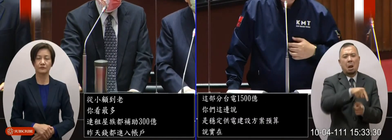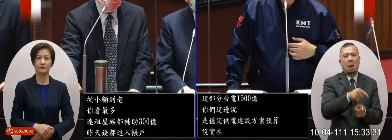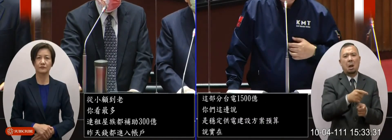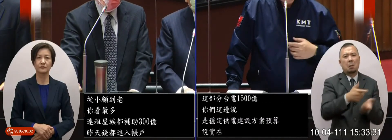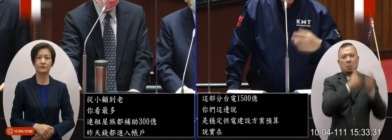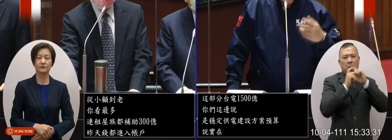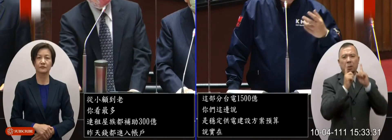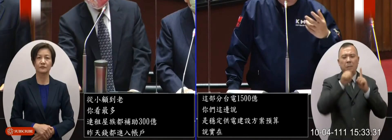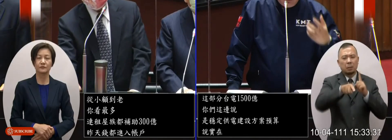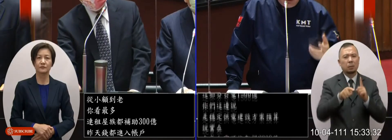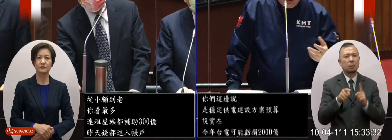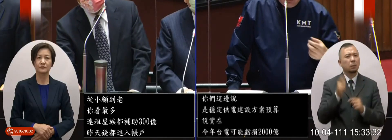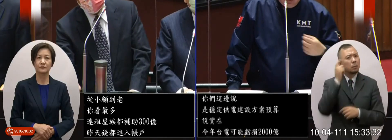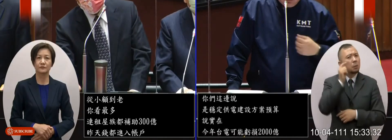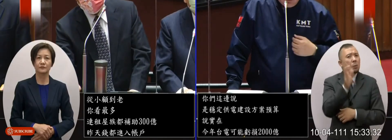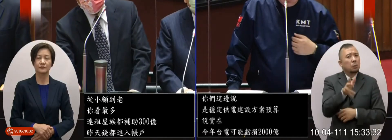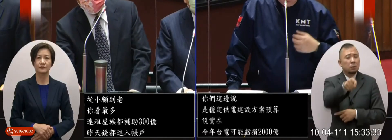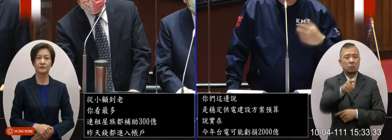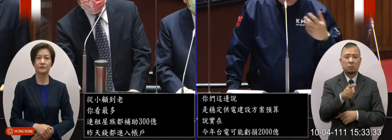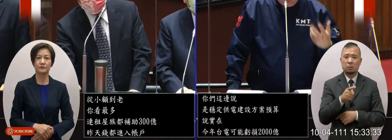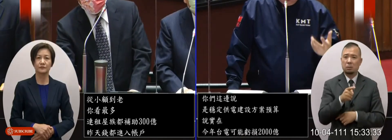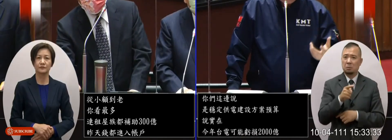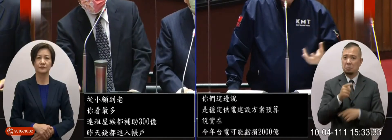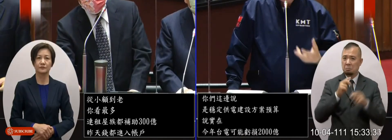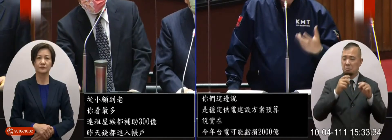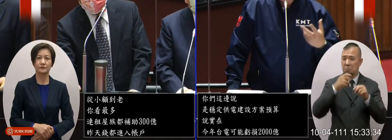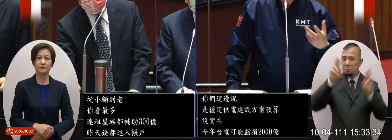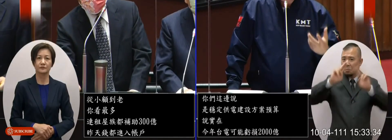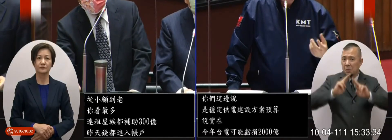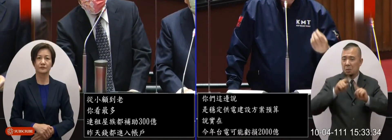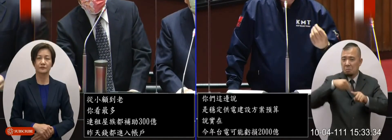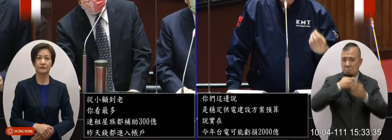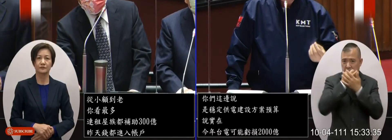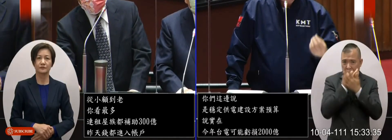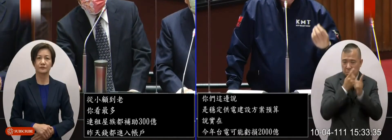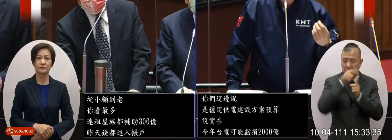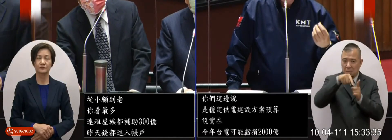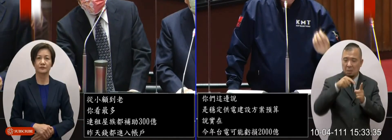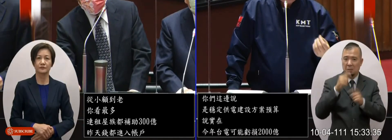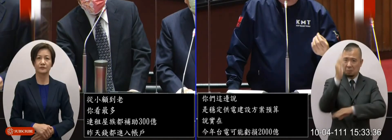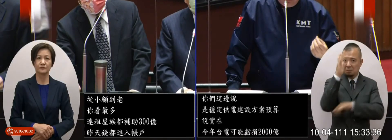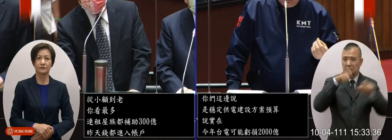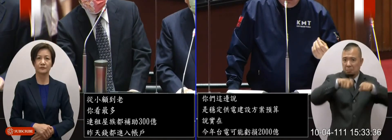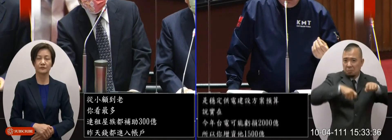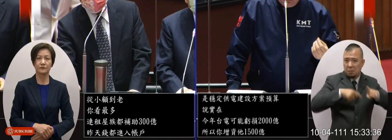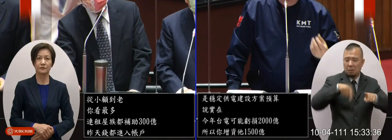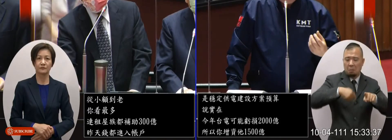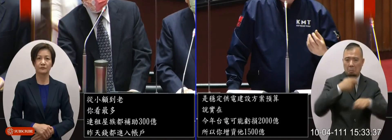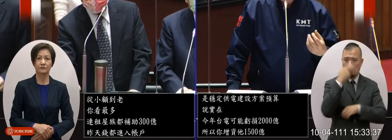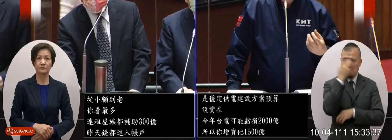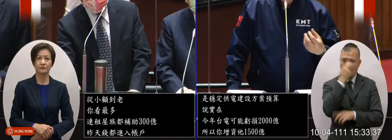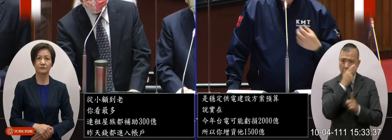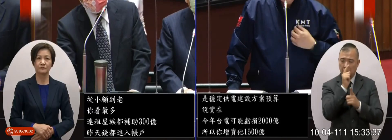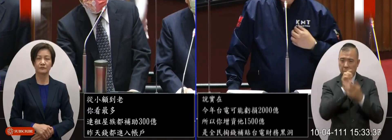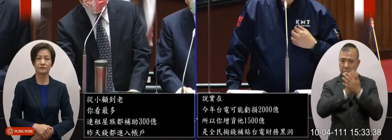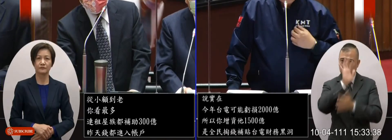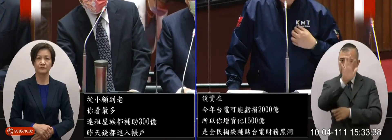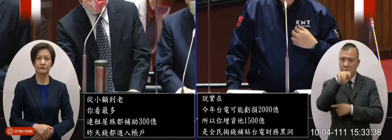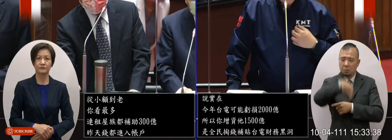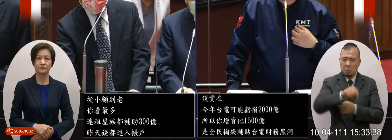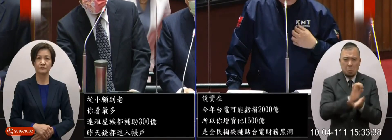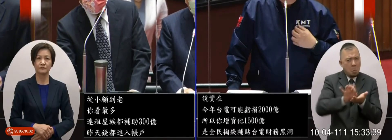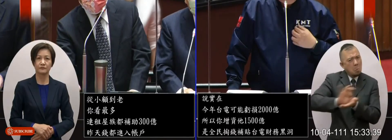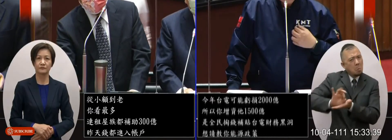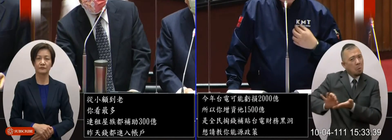教的是，你的能源政策造成现在这样的风险跟承担，那由还